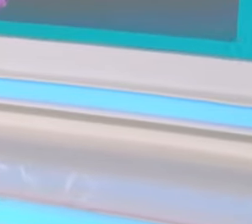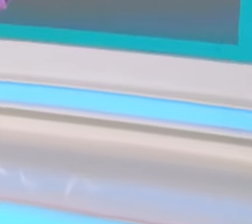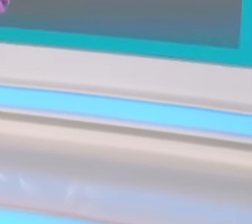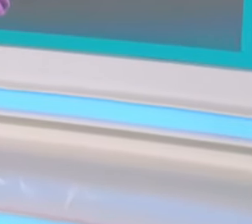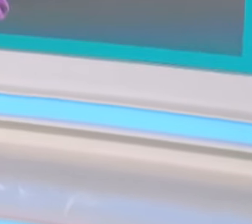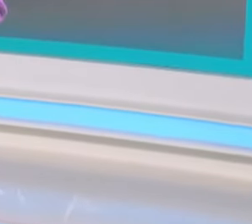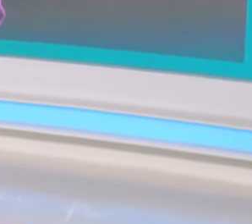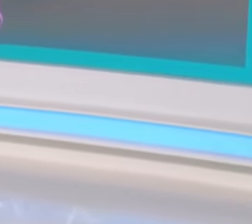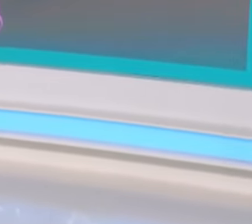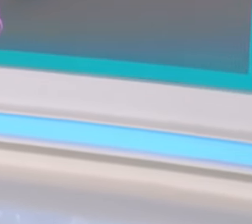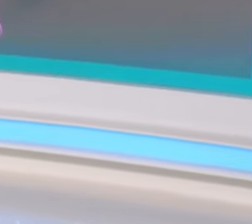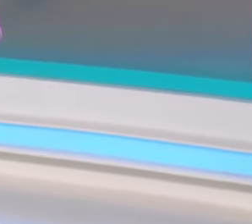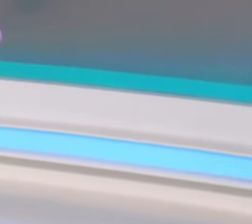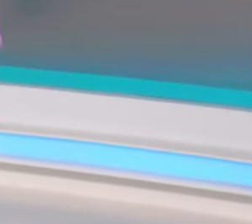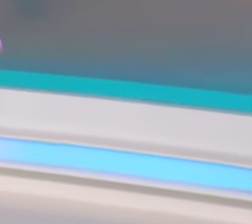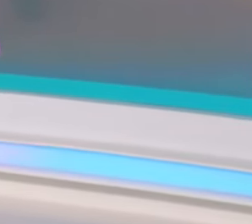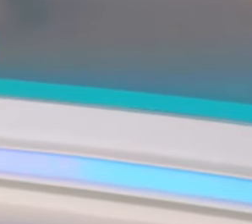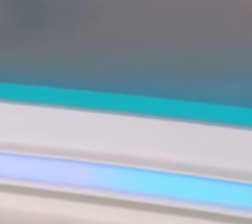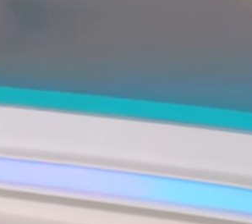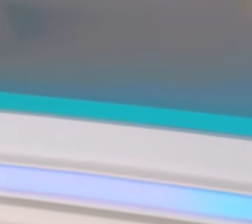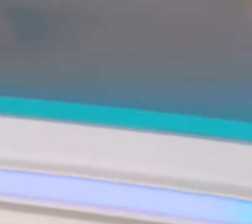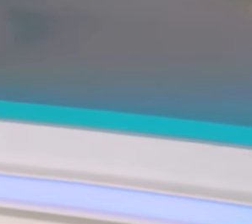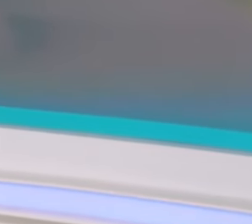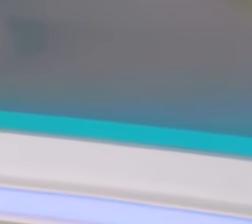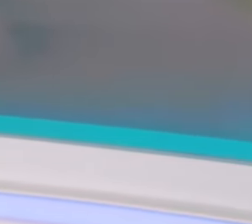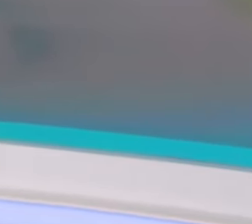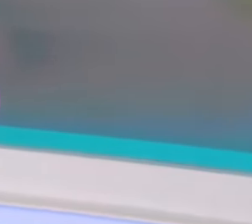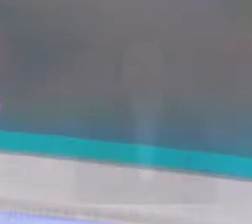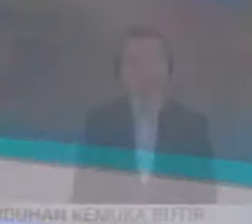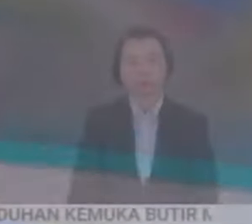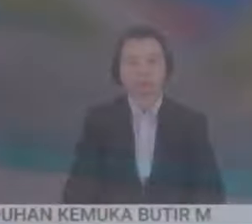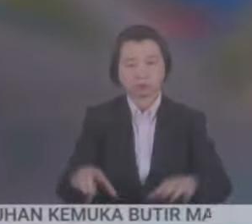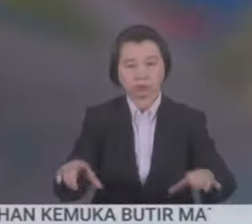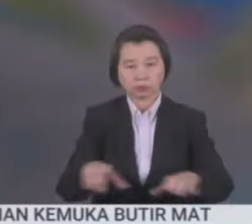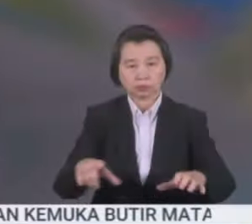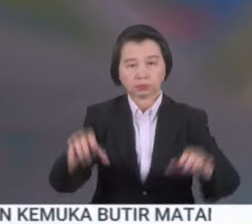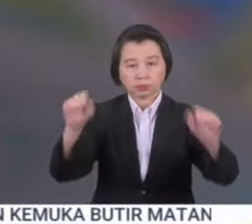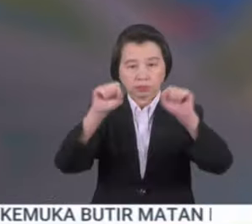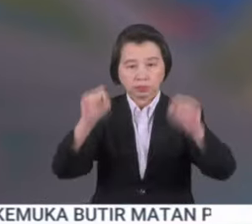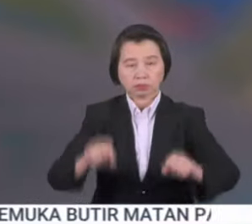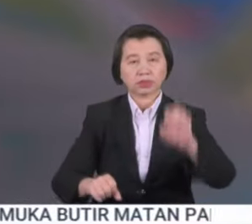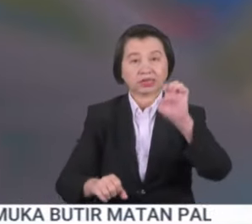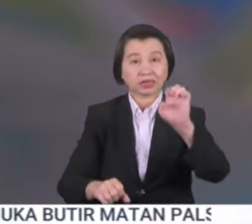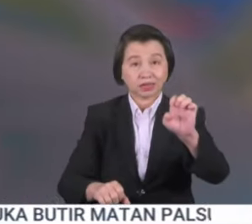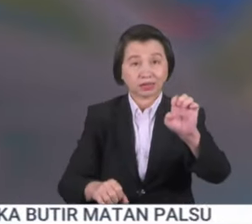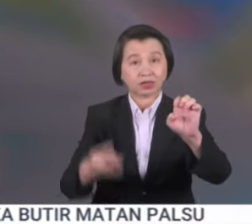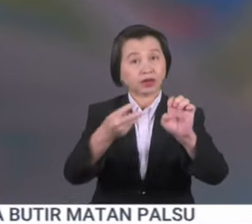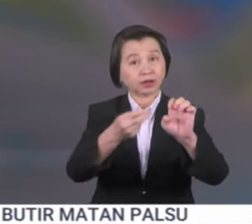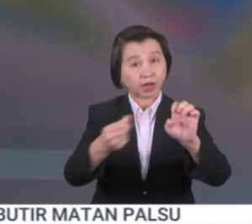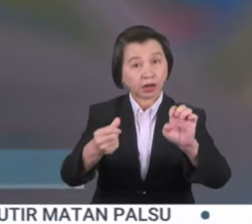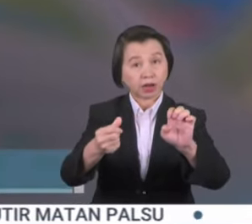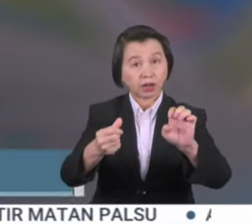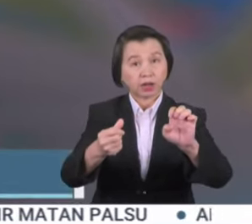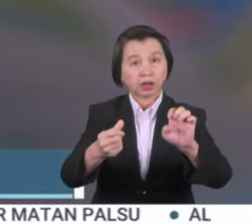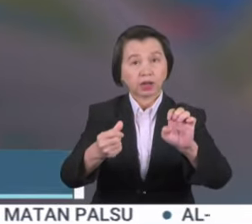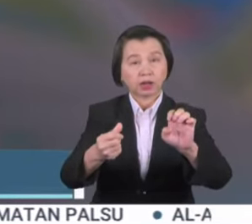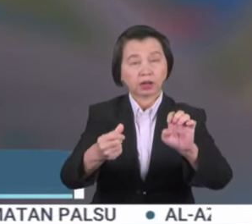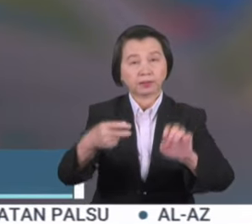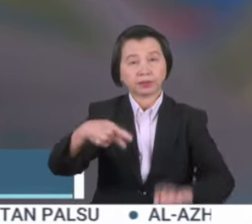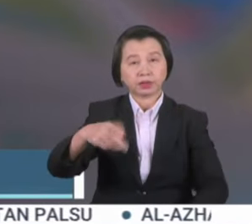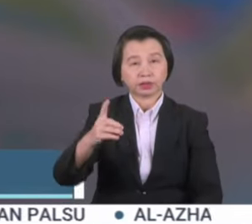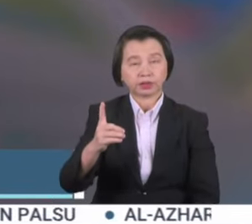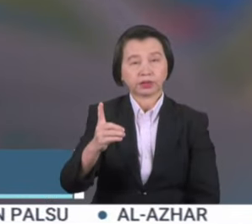Silakan Sam. Baik, terima kasih Ifa. Pelaksanaan sistem e-tanah di Pejabat Daerah dan